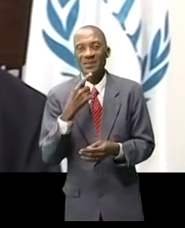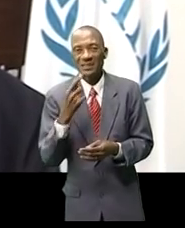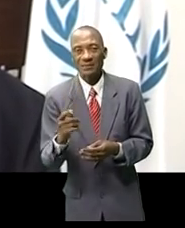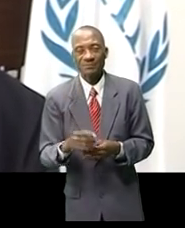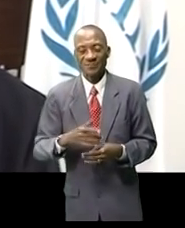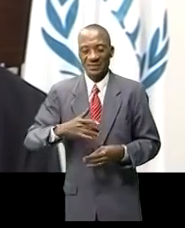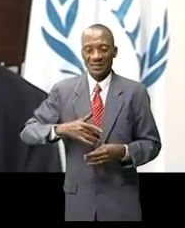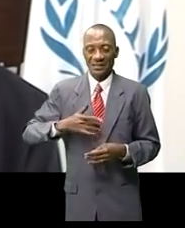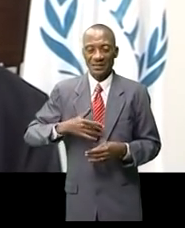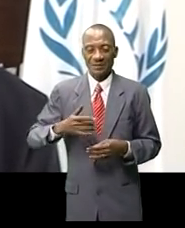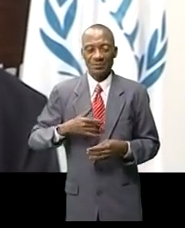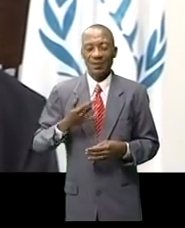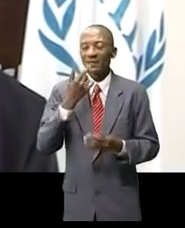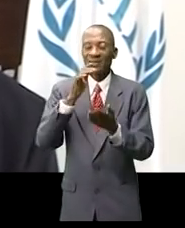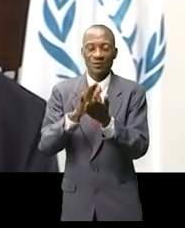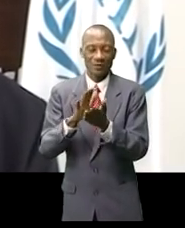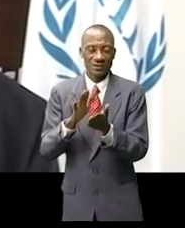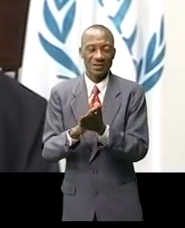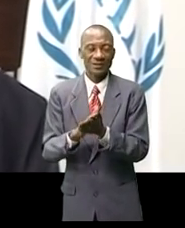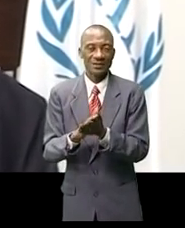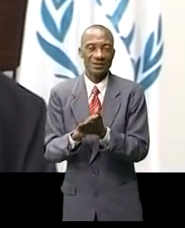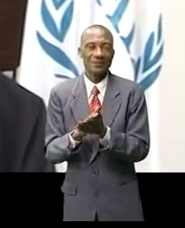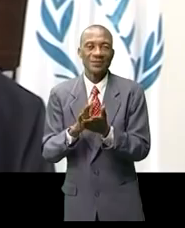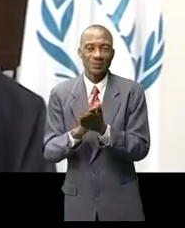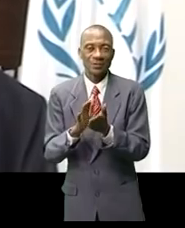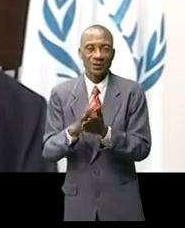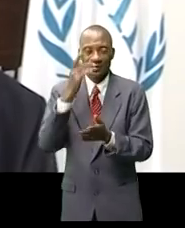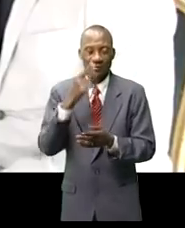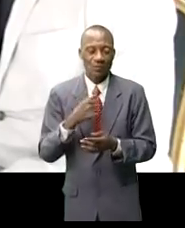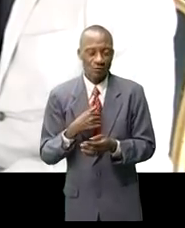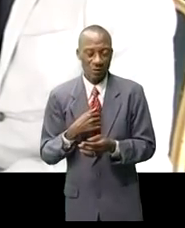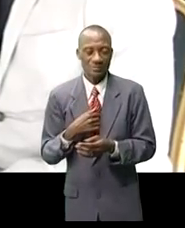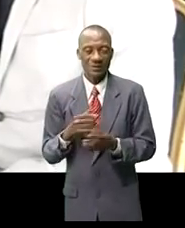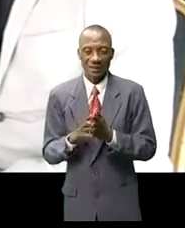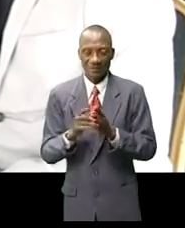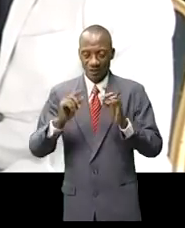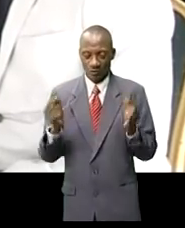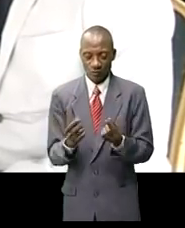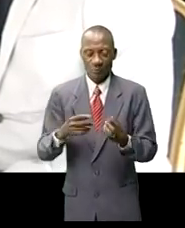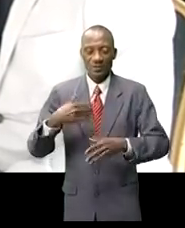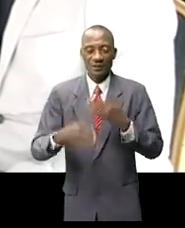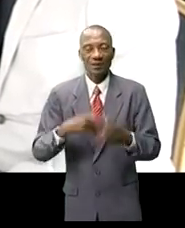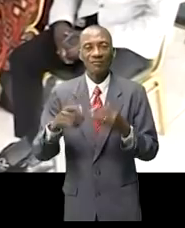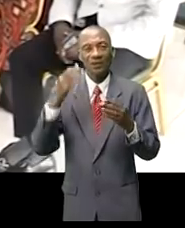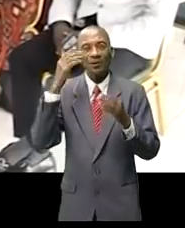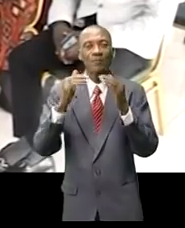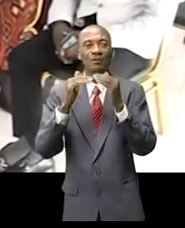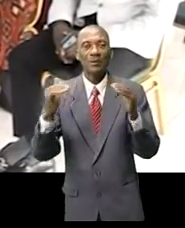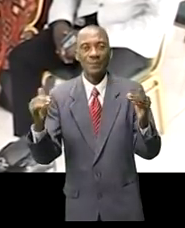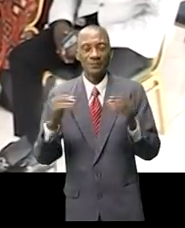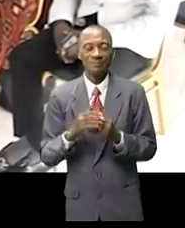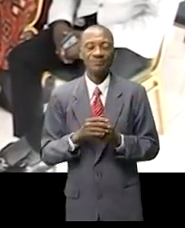pu fournir avec d'autres parce que c'est toujours en équipe qu'on travaille pour la paix. Vous devez rester